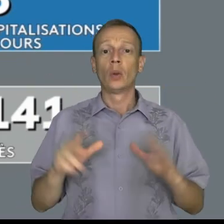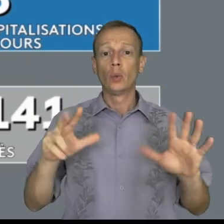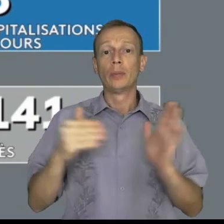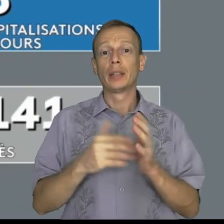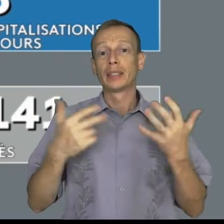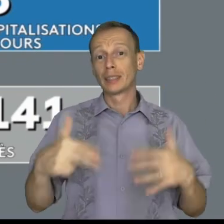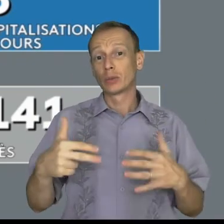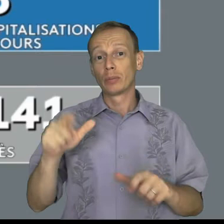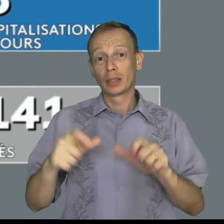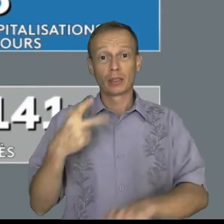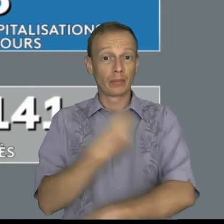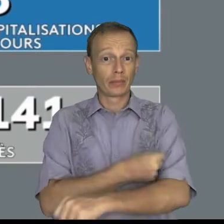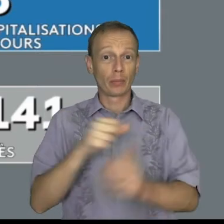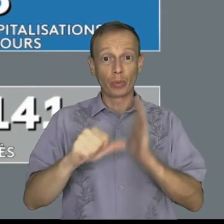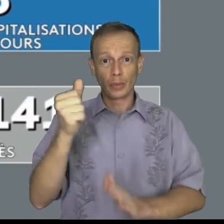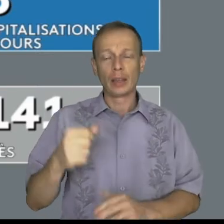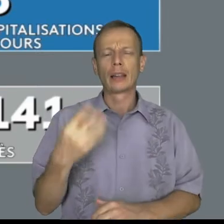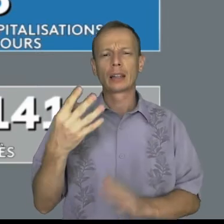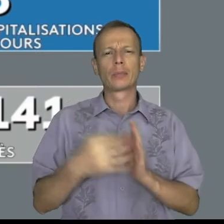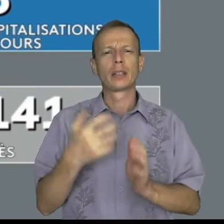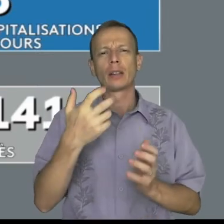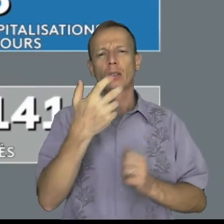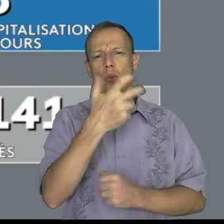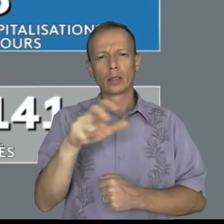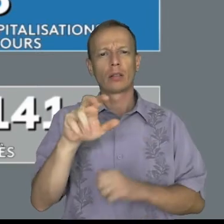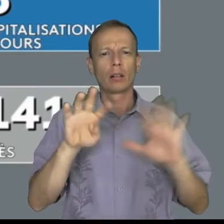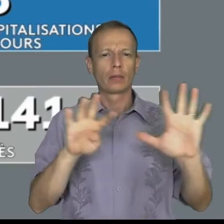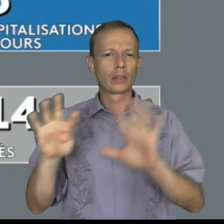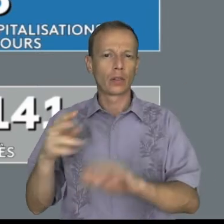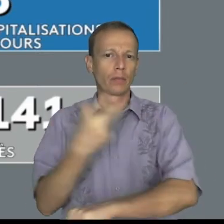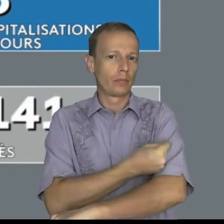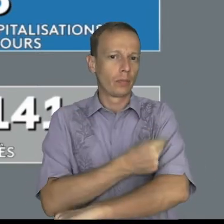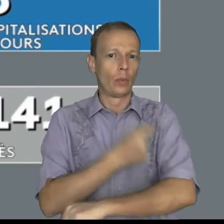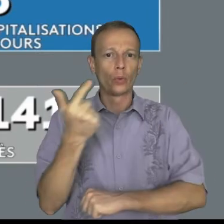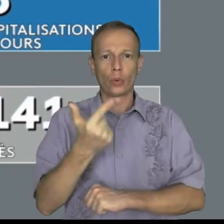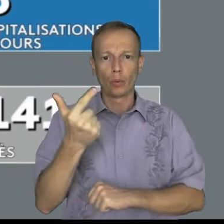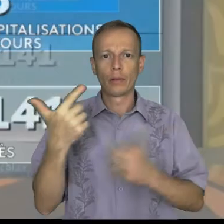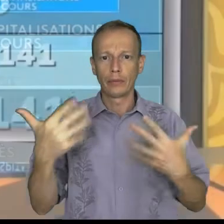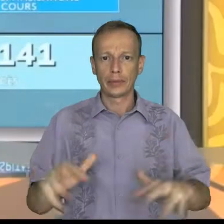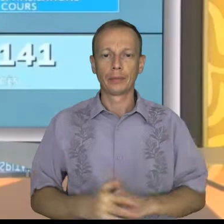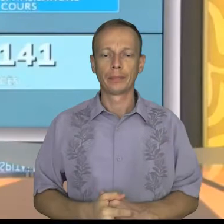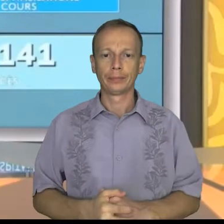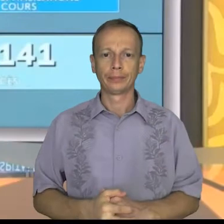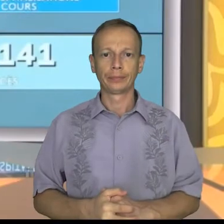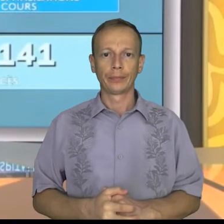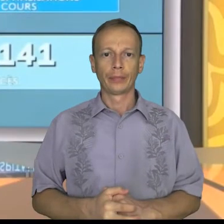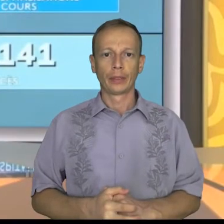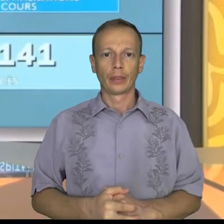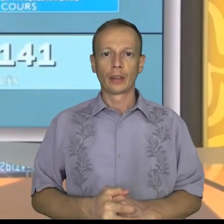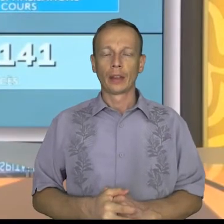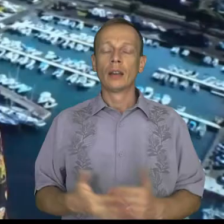mois de mars dernier. 8 018 personnes ont eu leur première dose de vaccin, 4 399 les 2